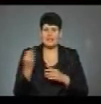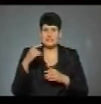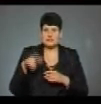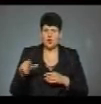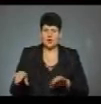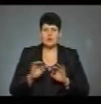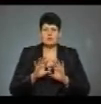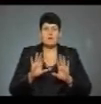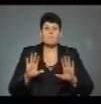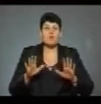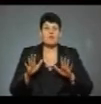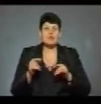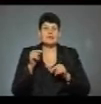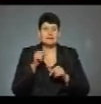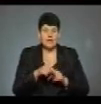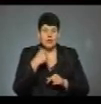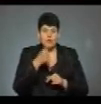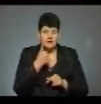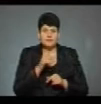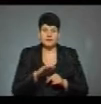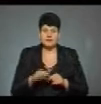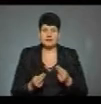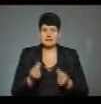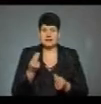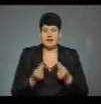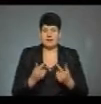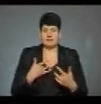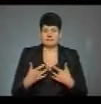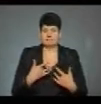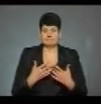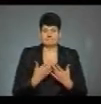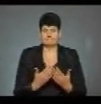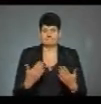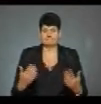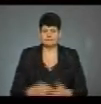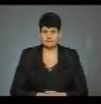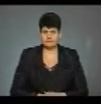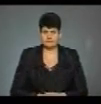про події тих років, а вихованці зіграли театралізоване дійство.